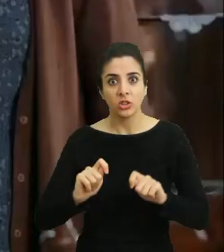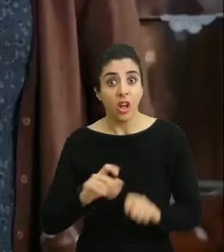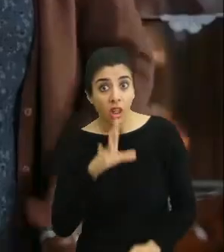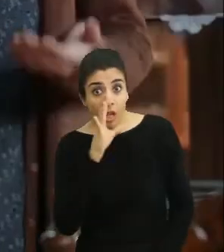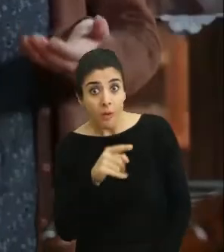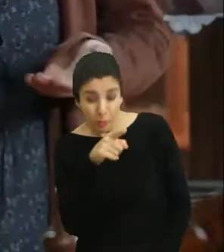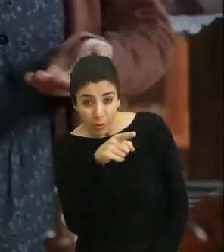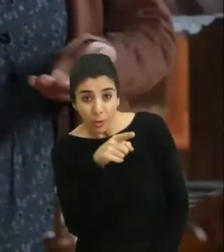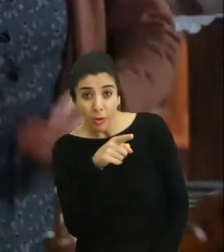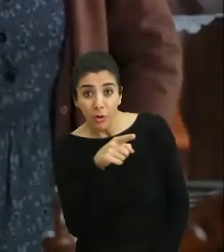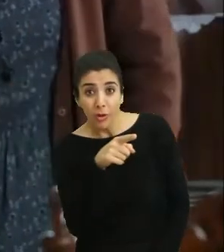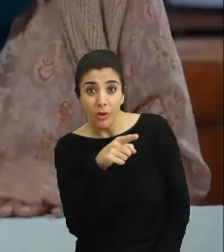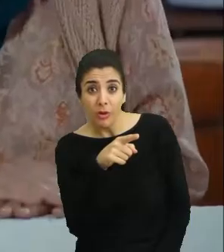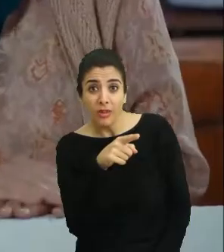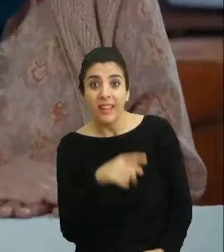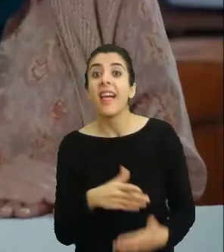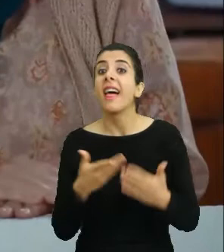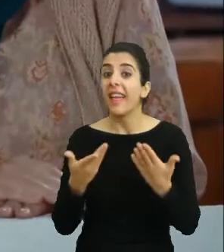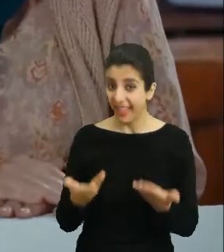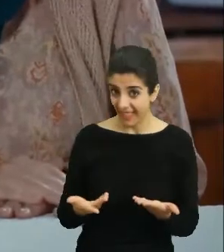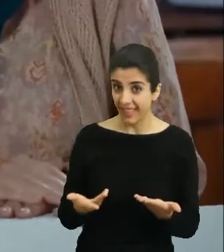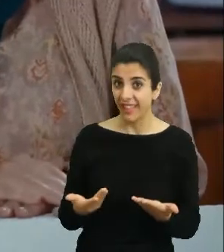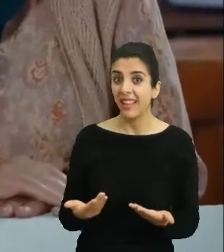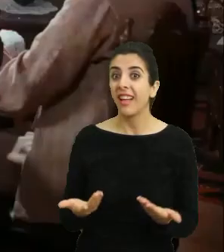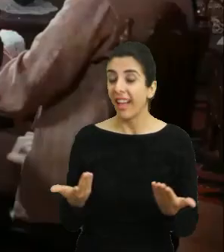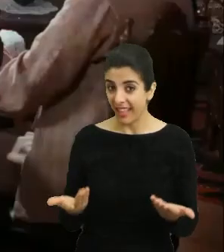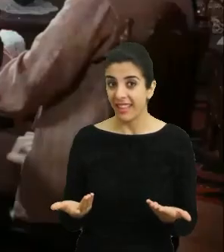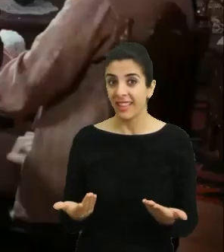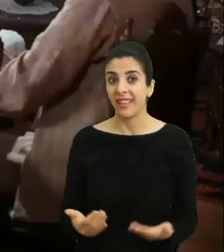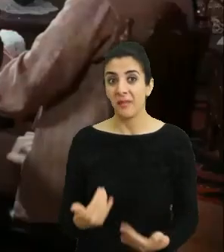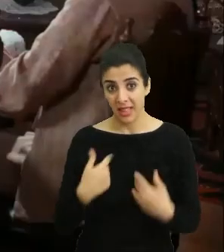Ki bu mu? He.